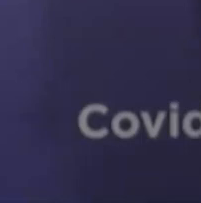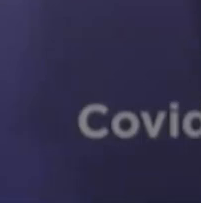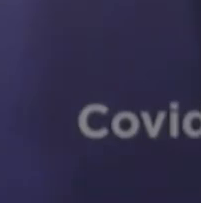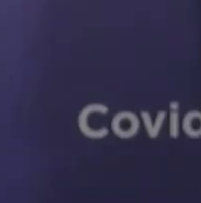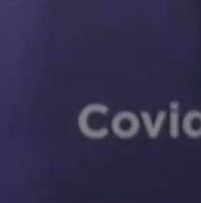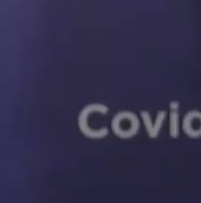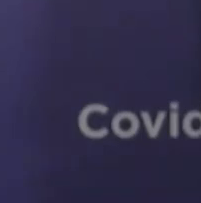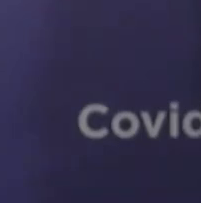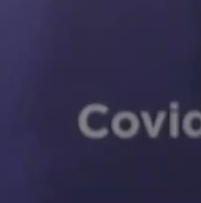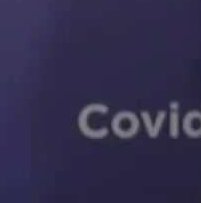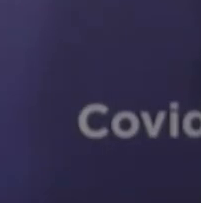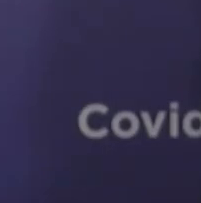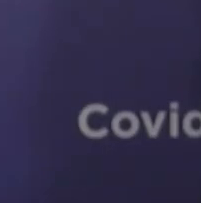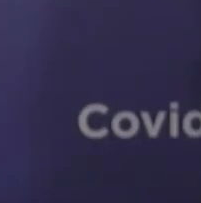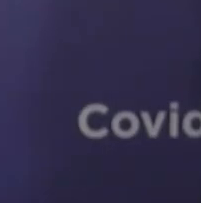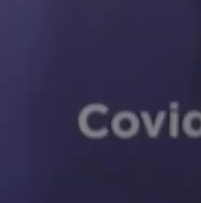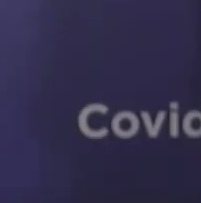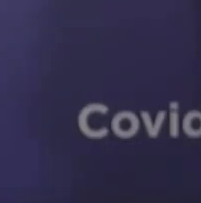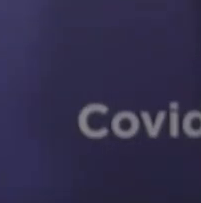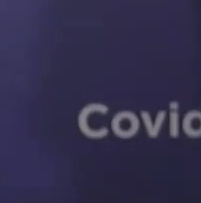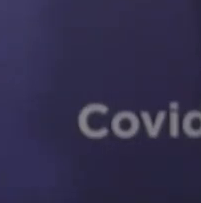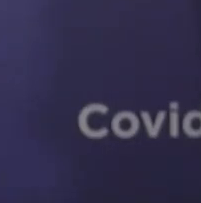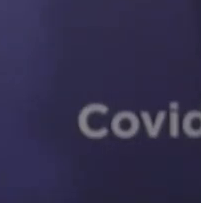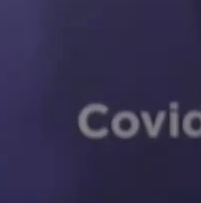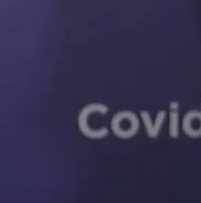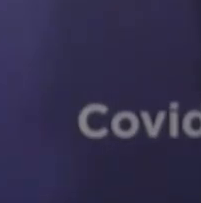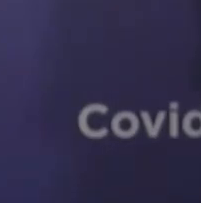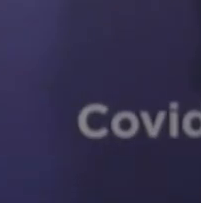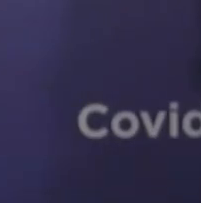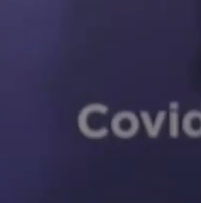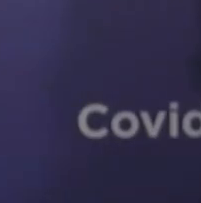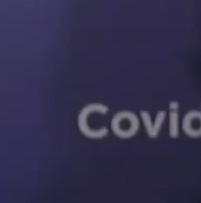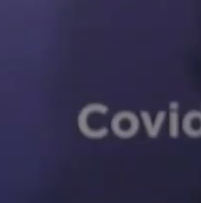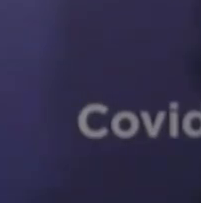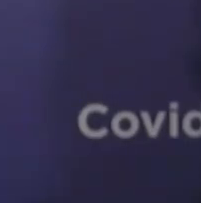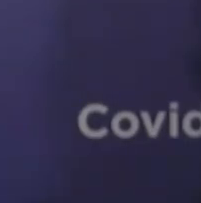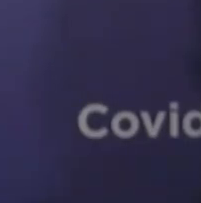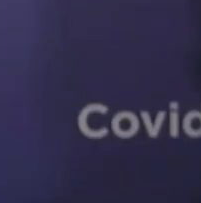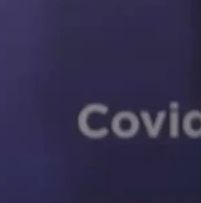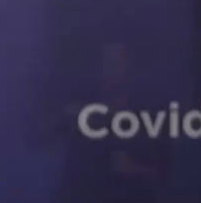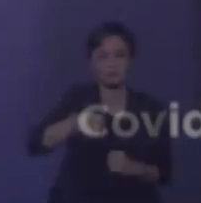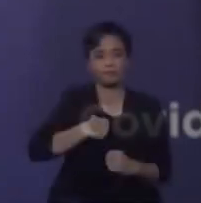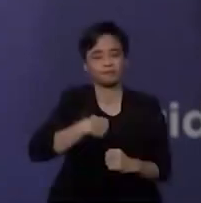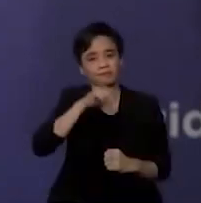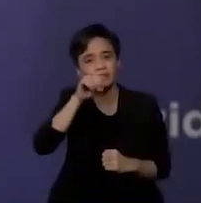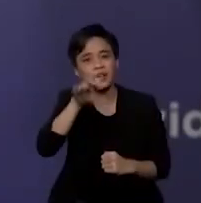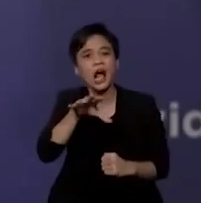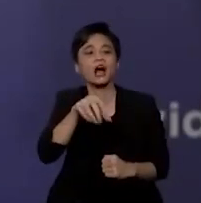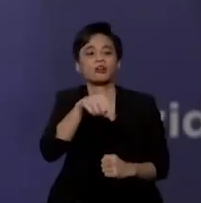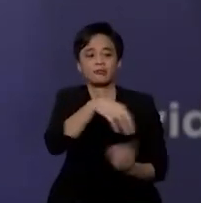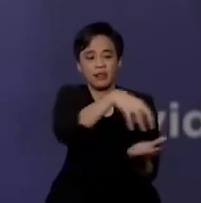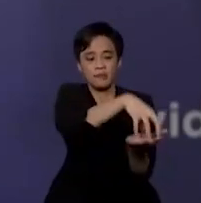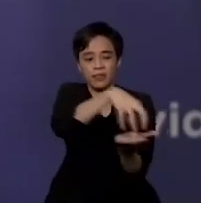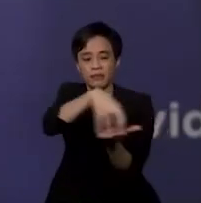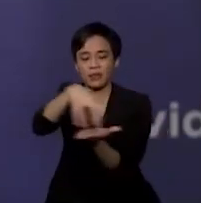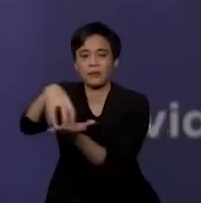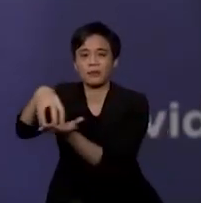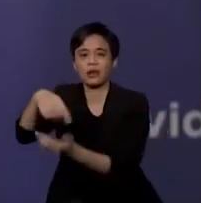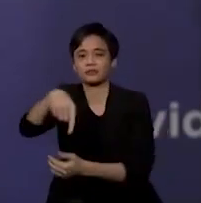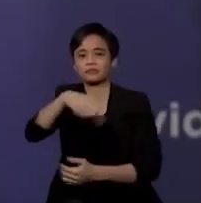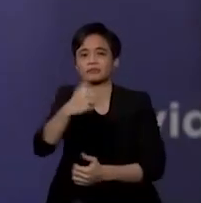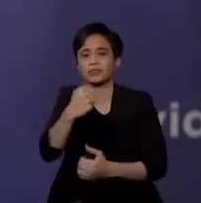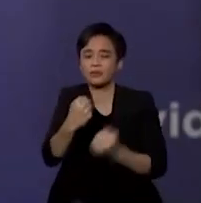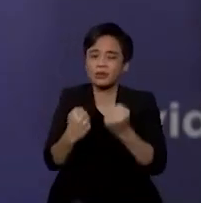selama ini selalu kami tekankan untuk bisa mendukung dan dapat menjadi bagian dari pertumbuhan ekonomi